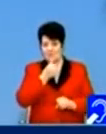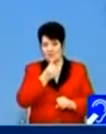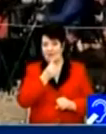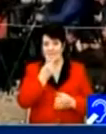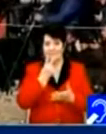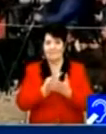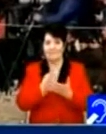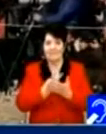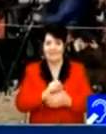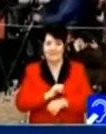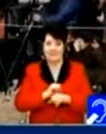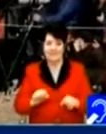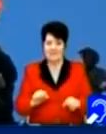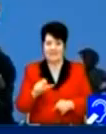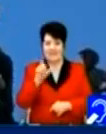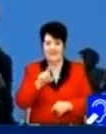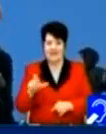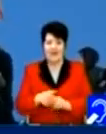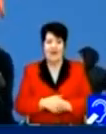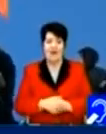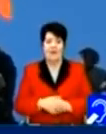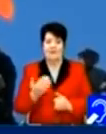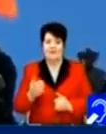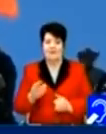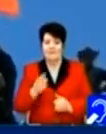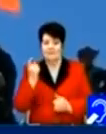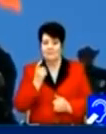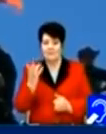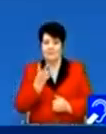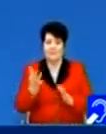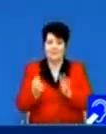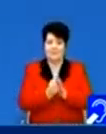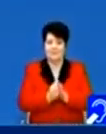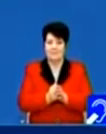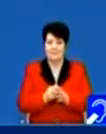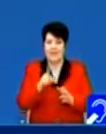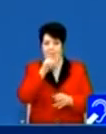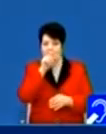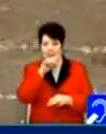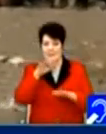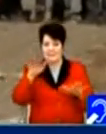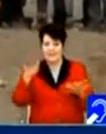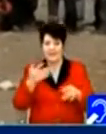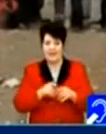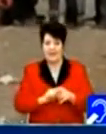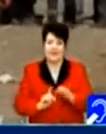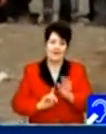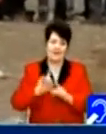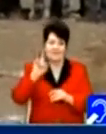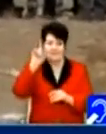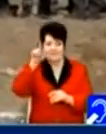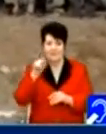demonstreze măestria în fața mulțimii. Într-una din probe, stăpânul trebuie să prindă pe braț pasărea care plonjează din vârful unui